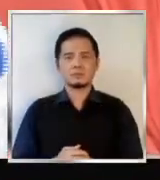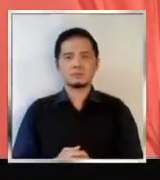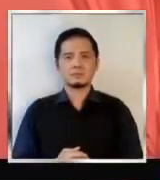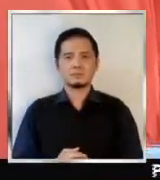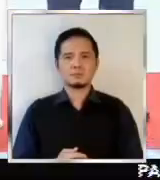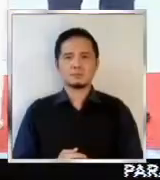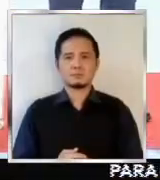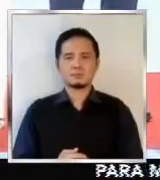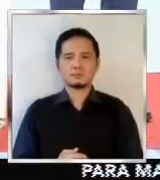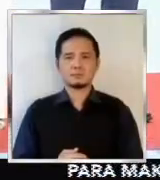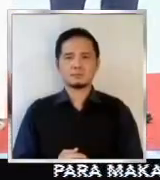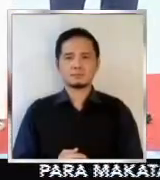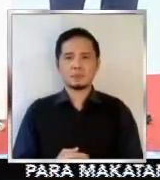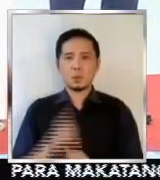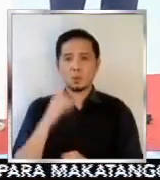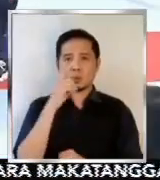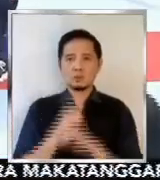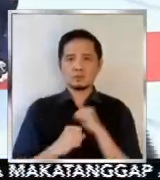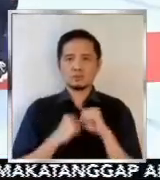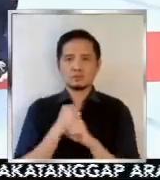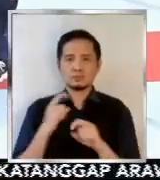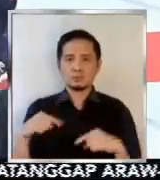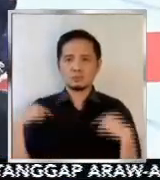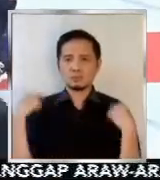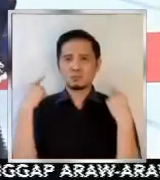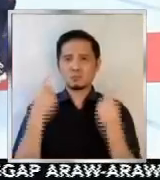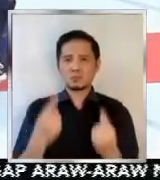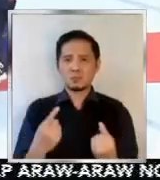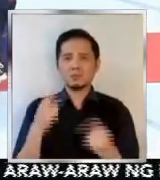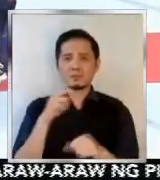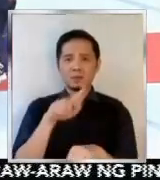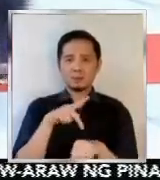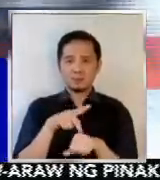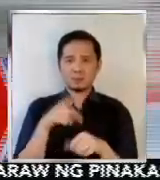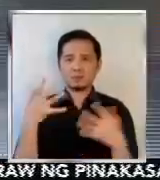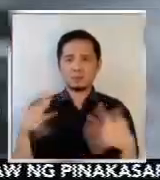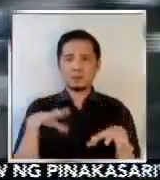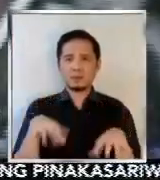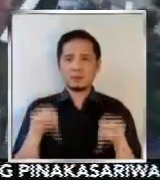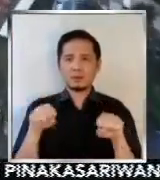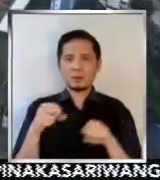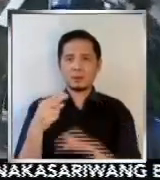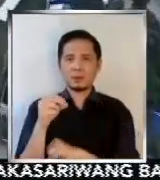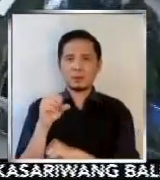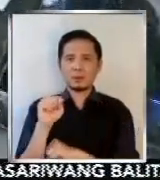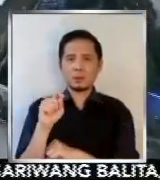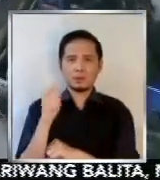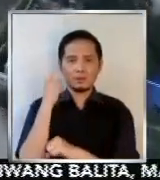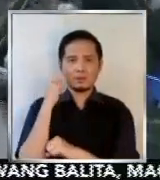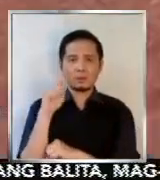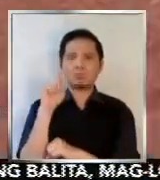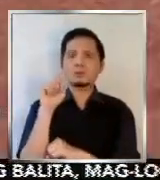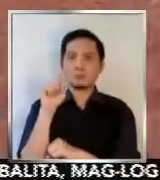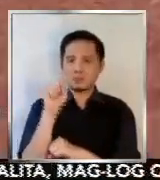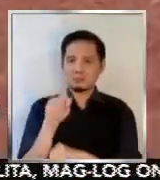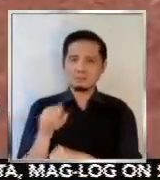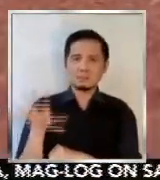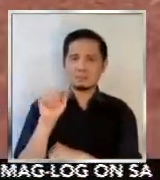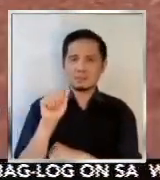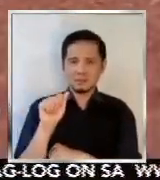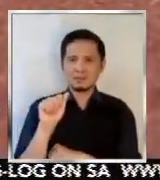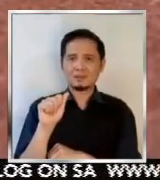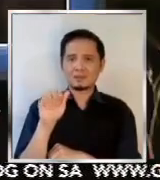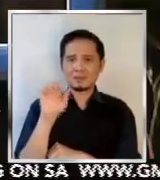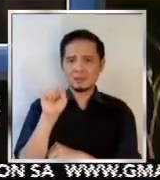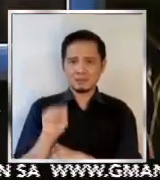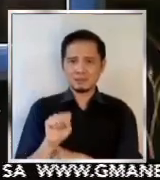Mag-iisang taon na mula nang maging host ang Pilipinas ng 2019 Southeast Asian Games, pero ang ilang ginastos ang mga pasilidad para sa palaro sa New